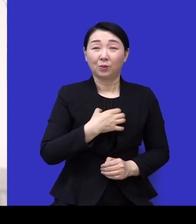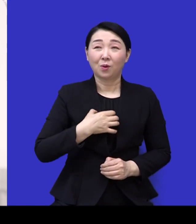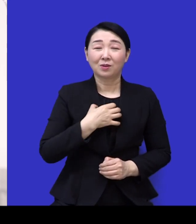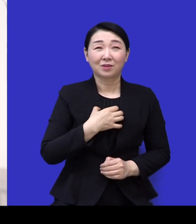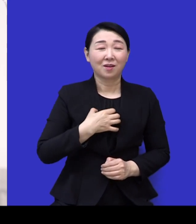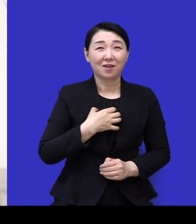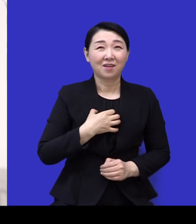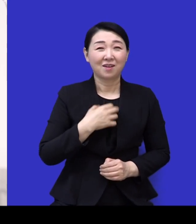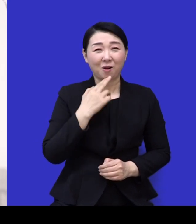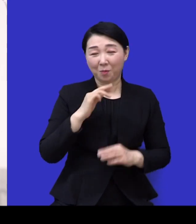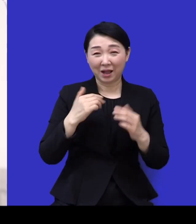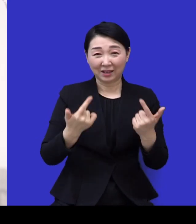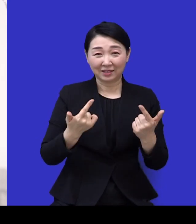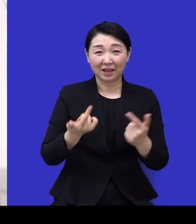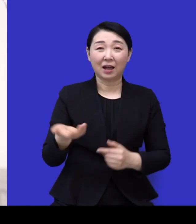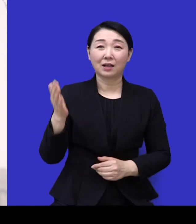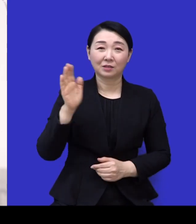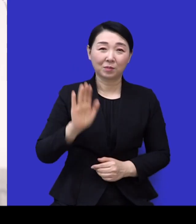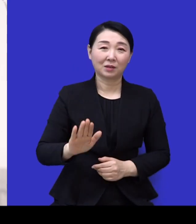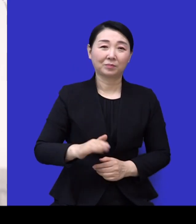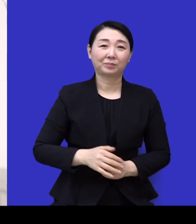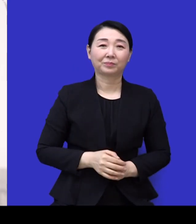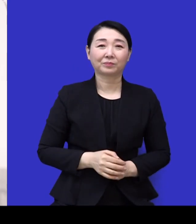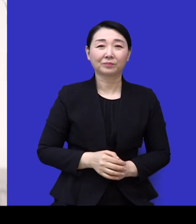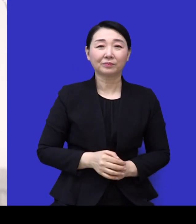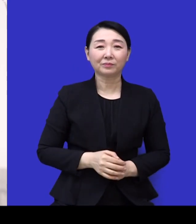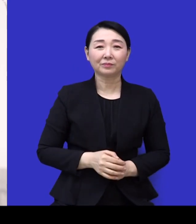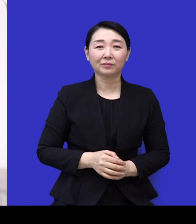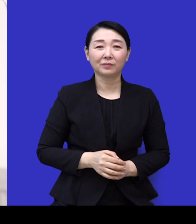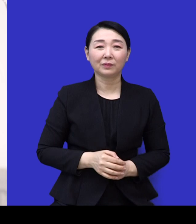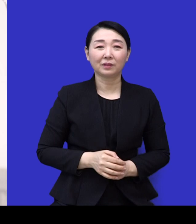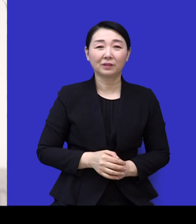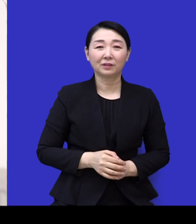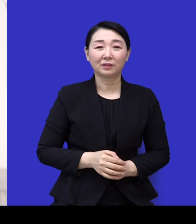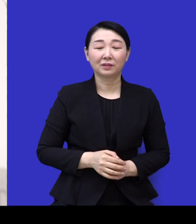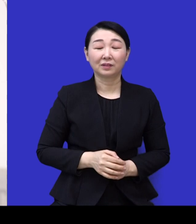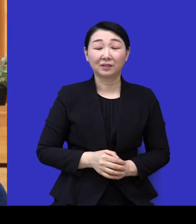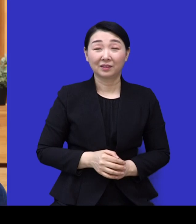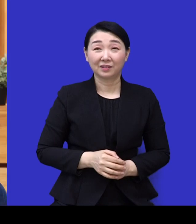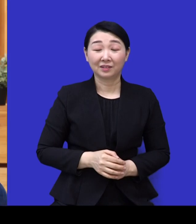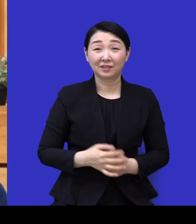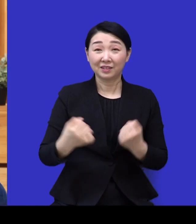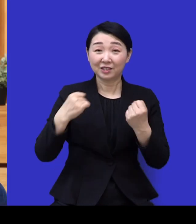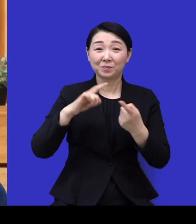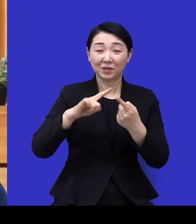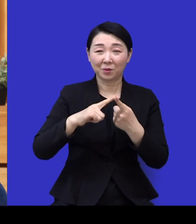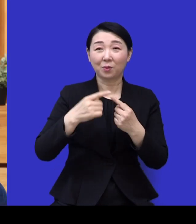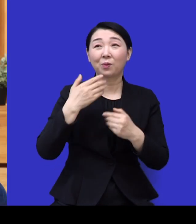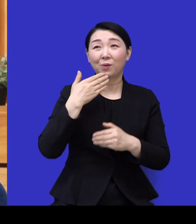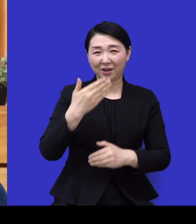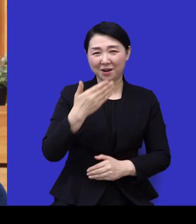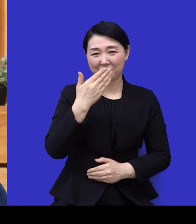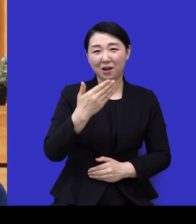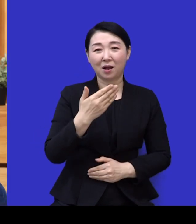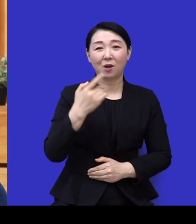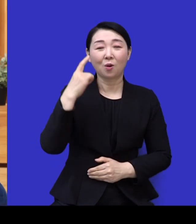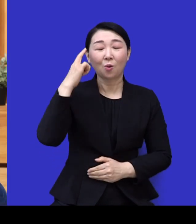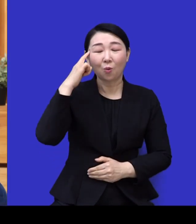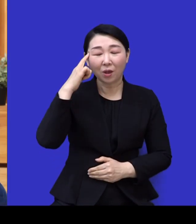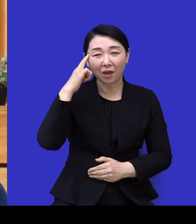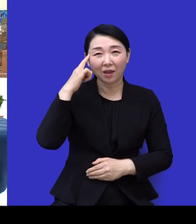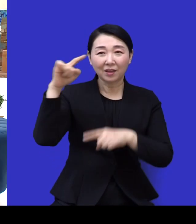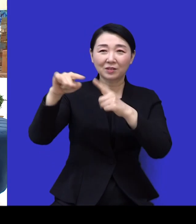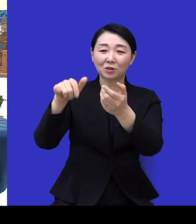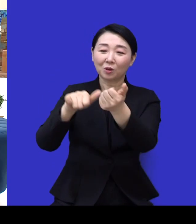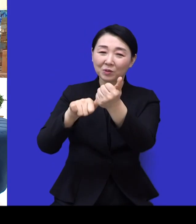건 아니지만 그래도 이렇게 그 힘으로 갈 수 있었다는 생각이 들어요. 아, 그 정책 비서관 입장에선 혼자 자작해서 드셨을